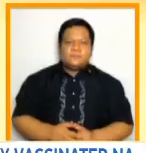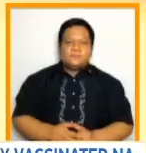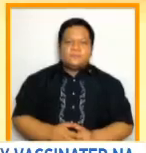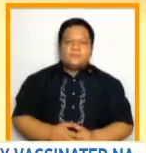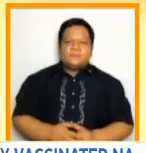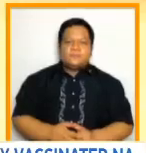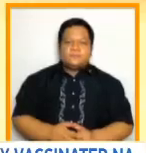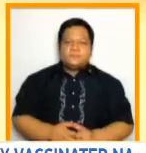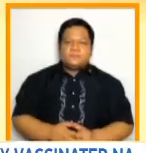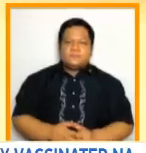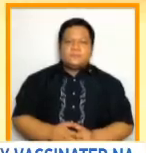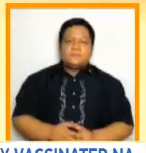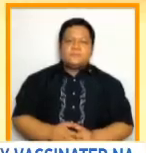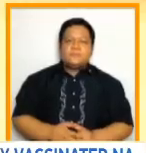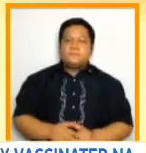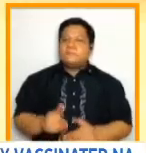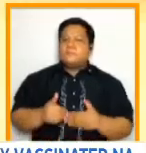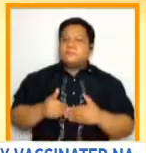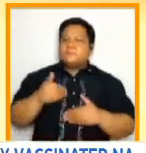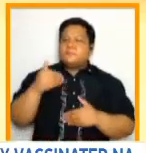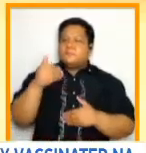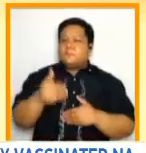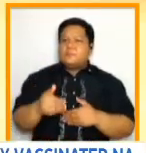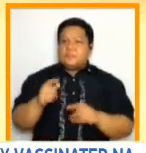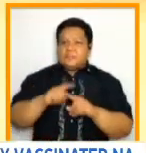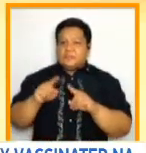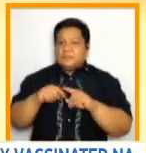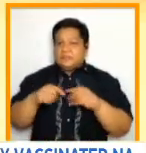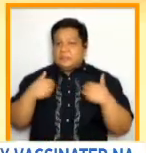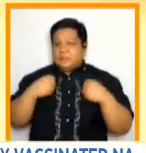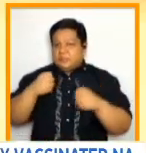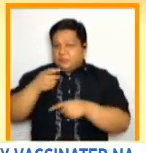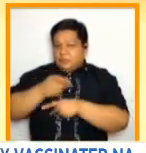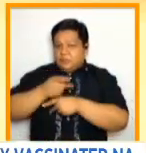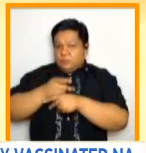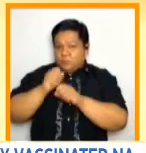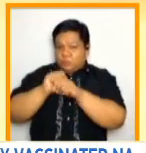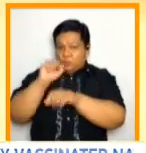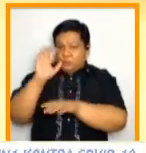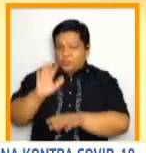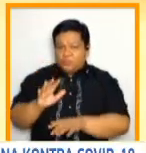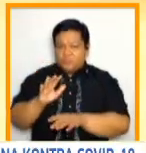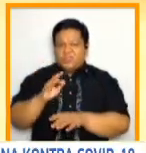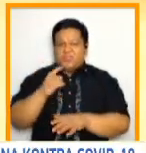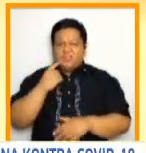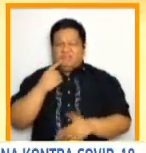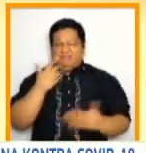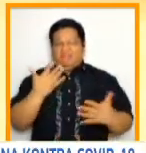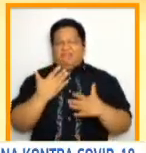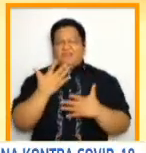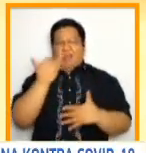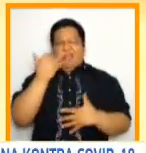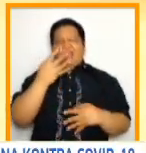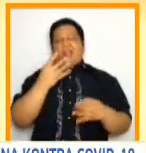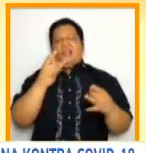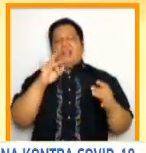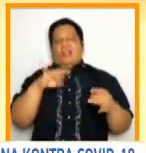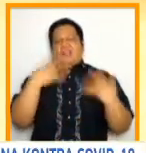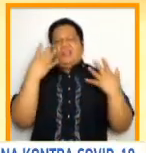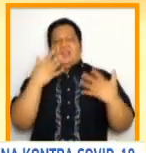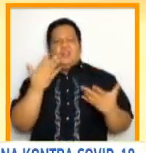Tinuligsan ng mga healthcare worker ang aling pagpapabaya sa kanila na itinuturing pamanding mga bayani ngayong may pandemic. Tanong nila sa